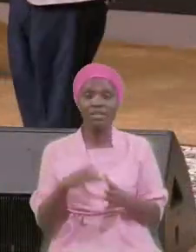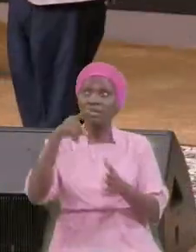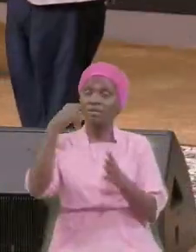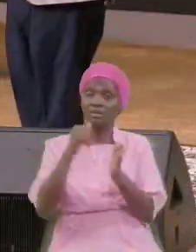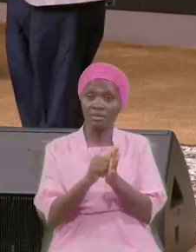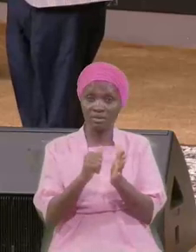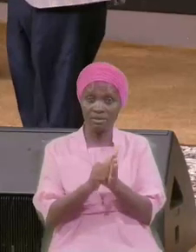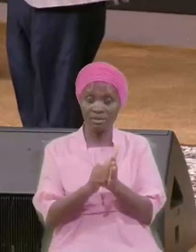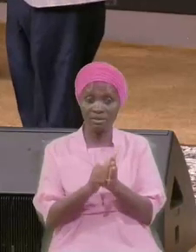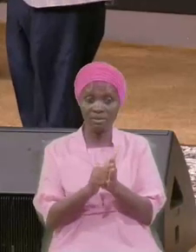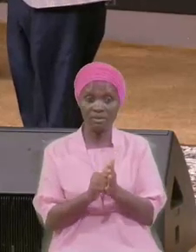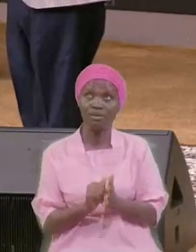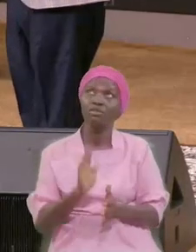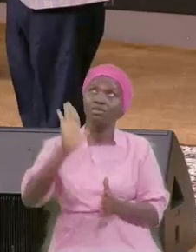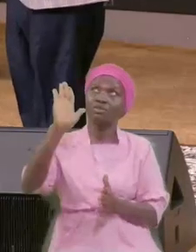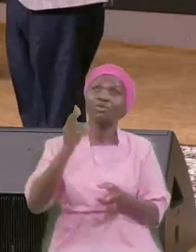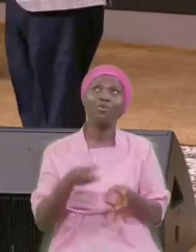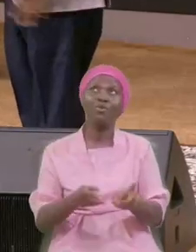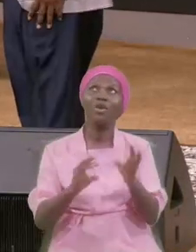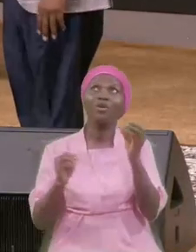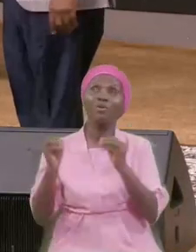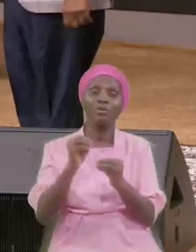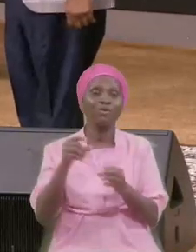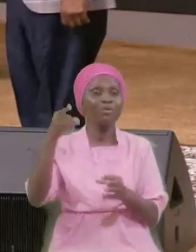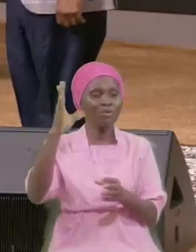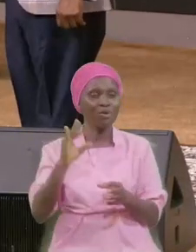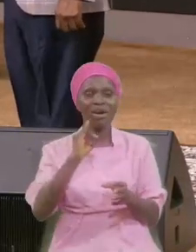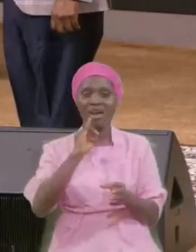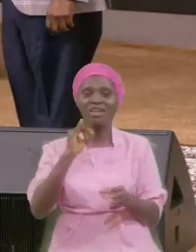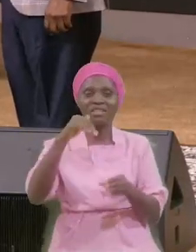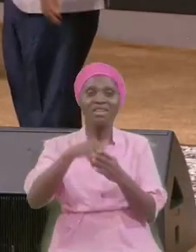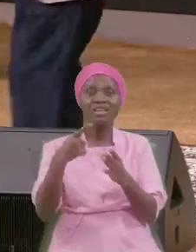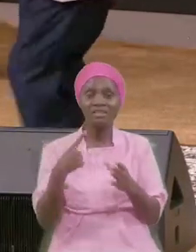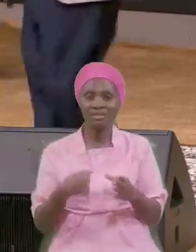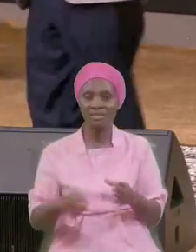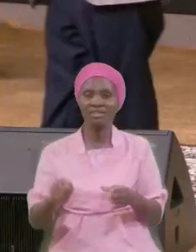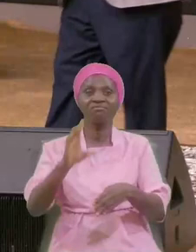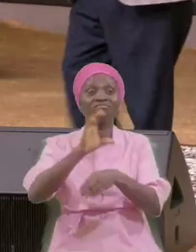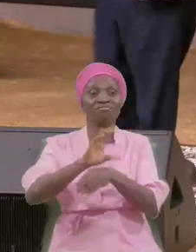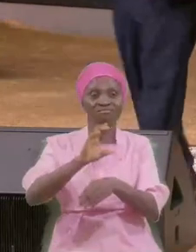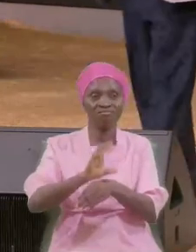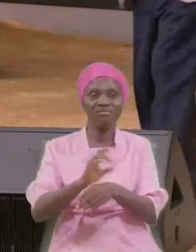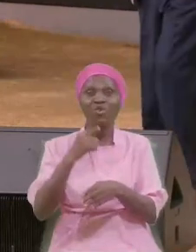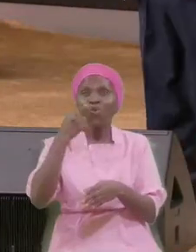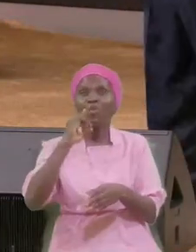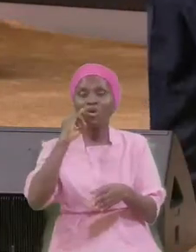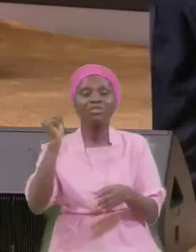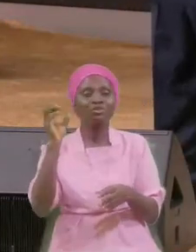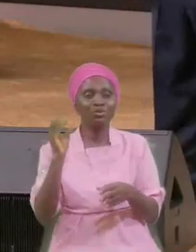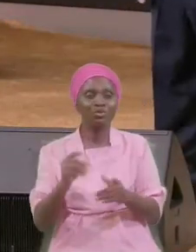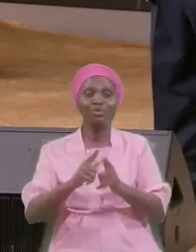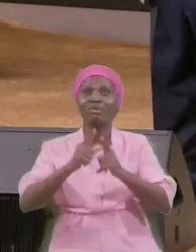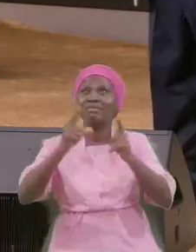14 dit, « Ô Dieu, tes voies sont saintes. Quel Dieu est